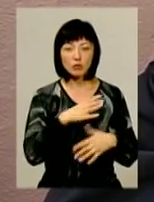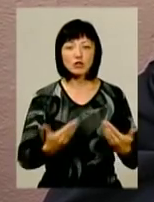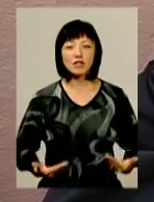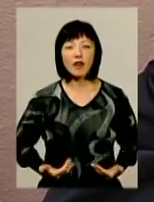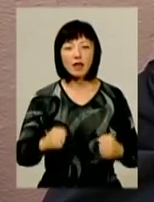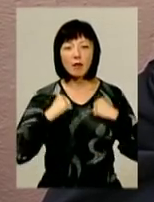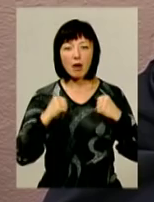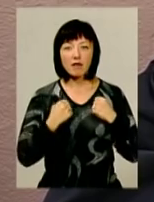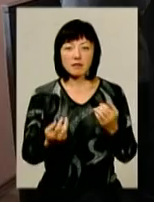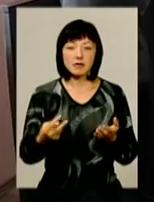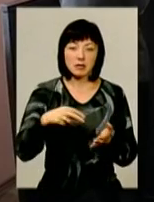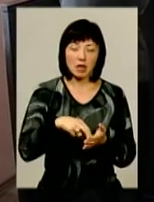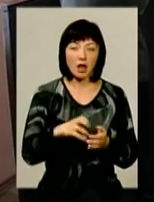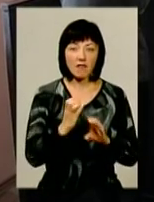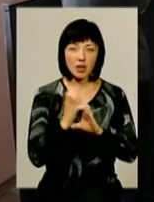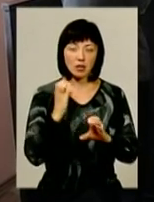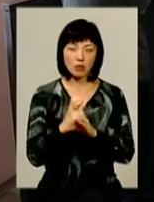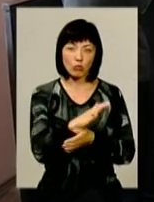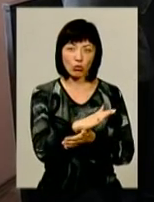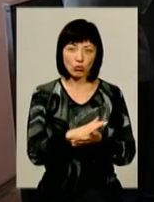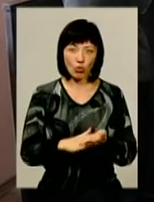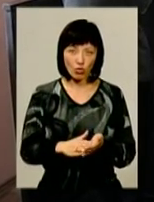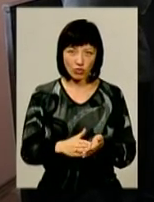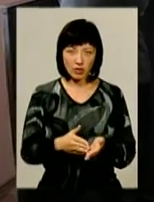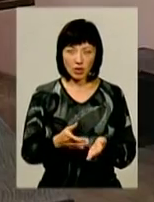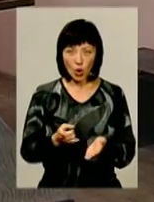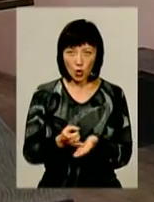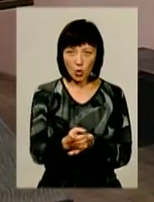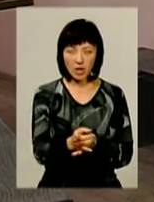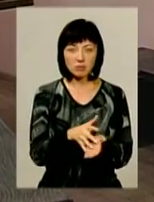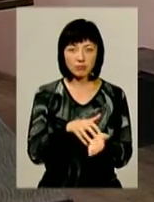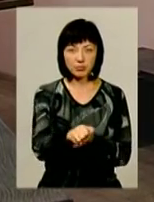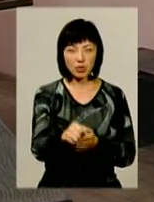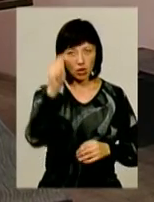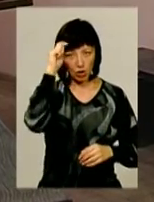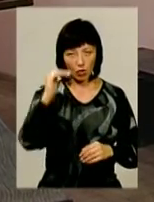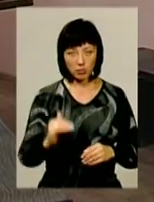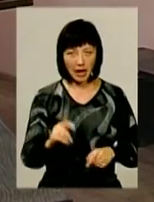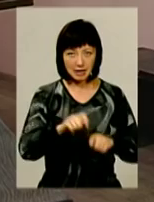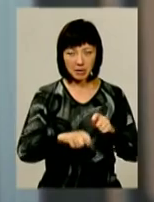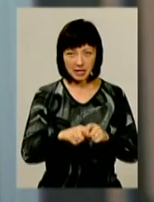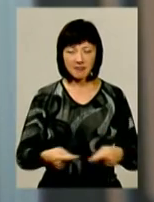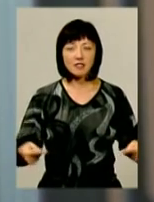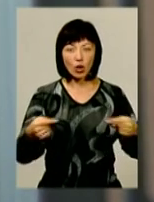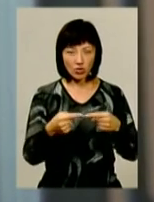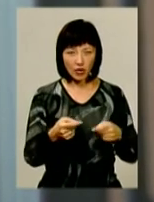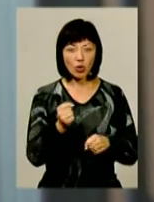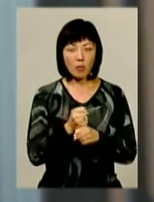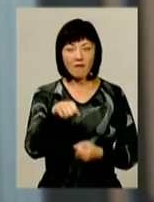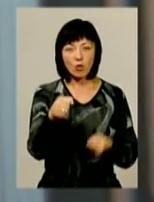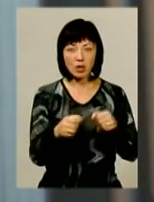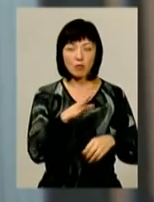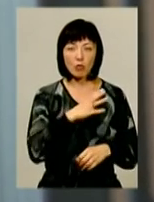навіть намагався підвестися. Проте вантажівка продовжувала рухатись і вже за мить переїхала пішохода. Експертиза встановила, що на час скоєння ДТП